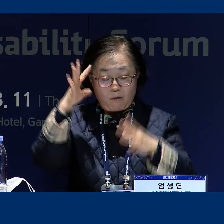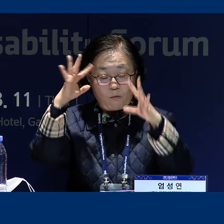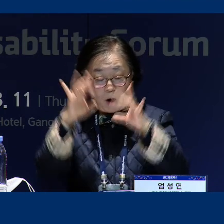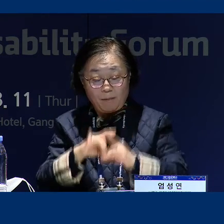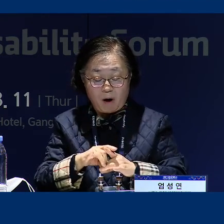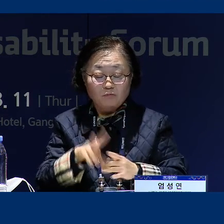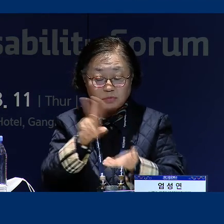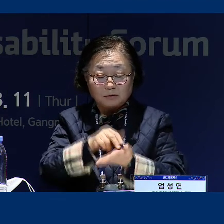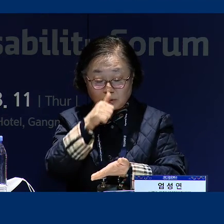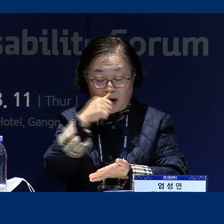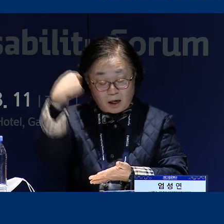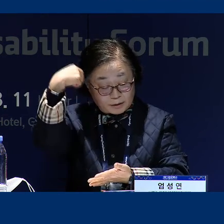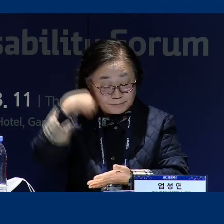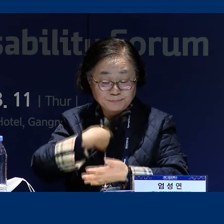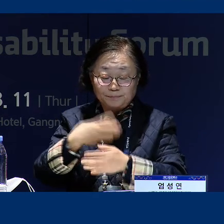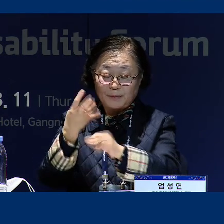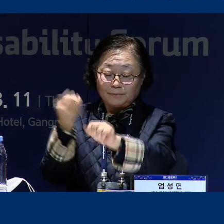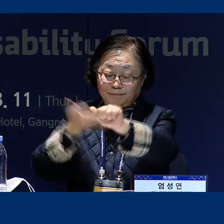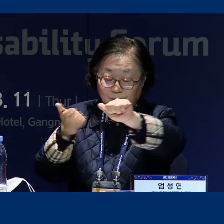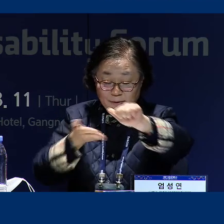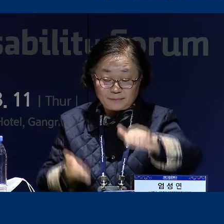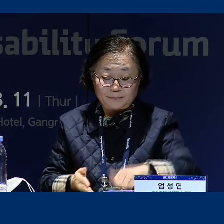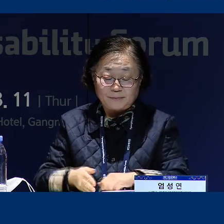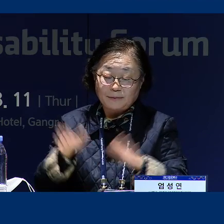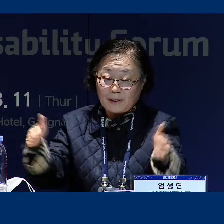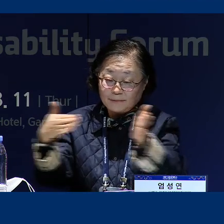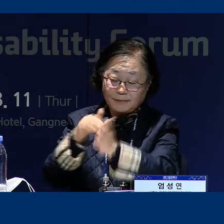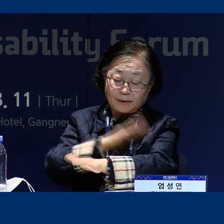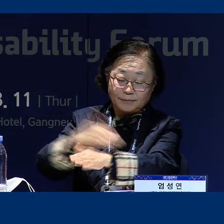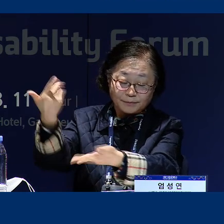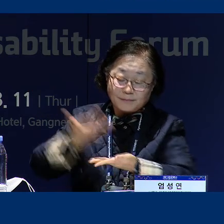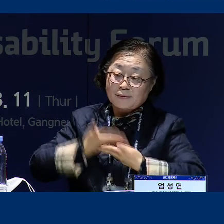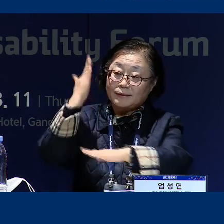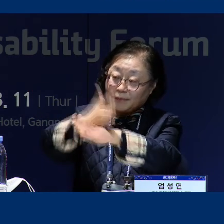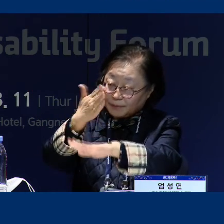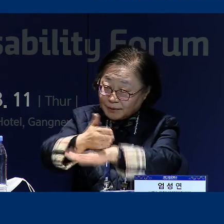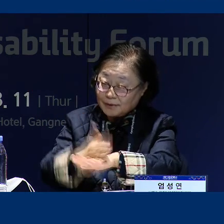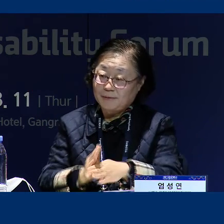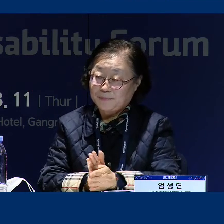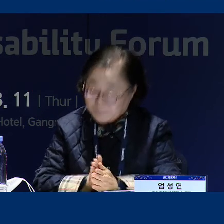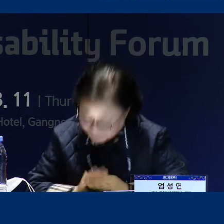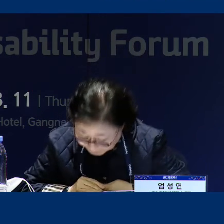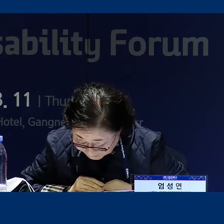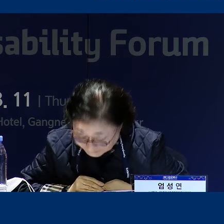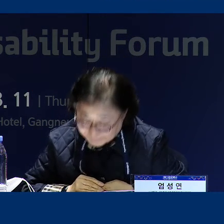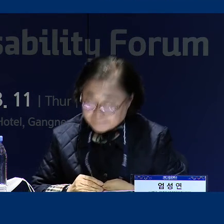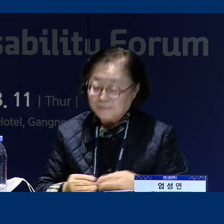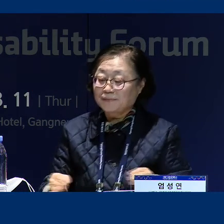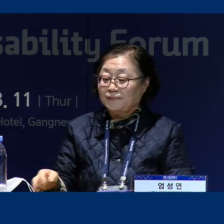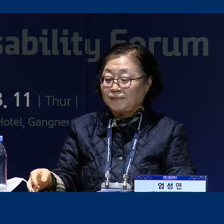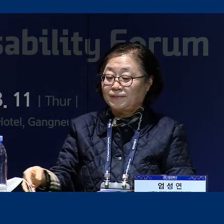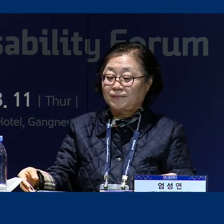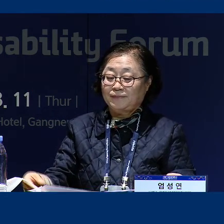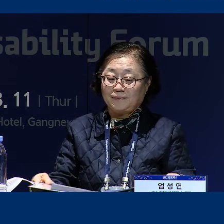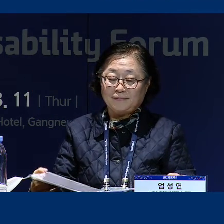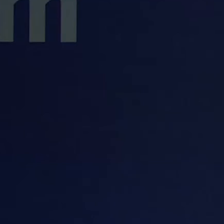좀 더 깊은 공감과 문제의식을 심어드릴 수 있기를 바랄 뿐입니다. 경청해 주셔서